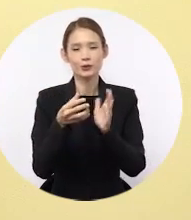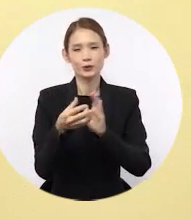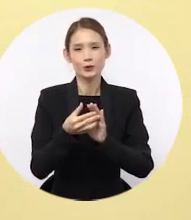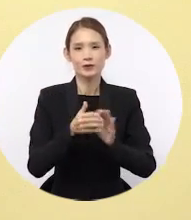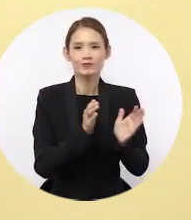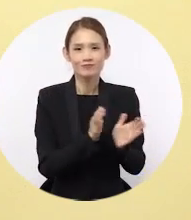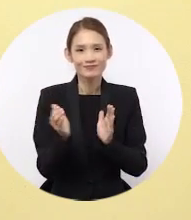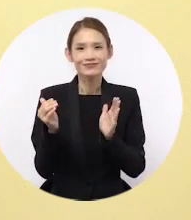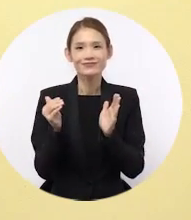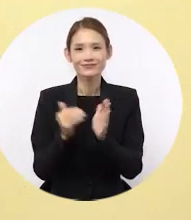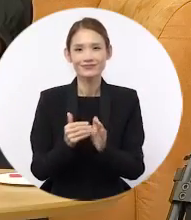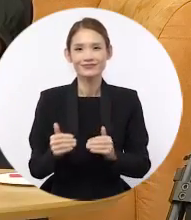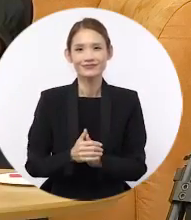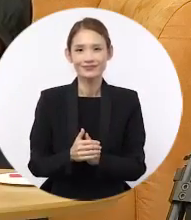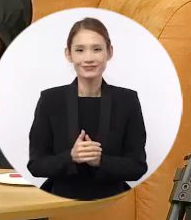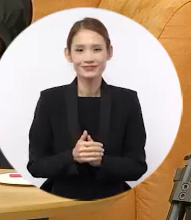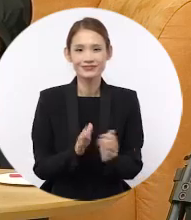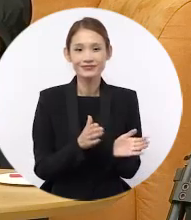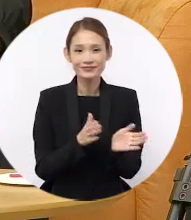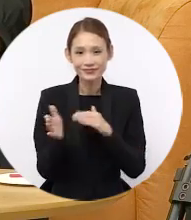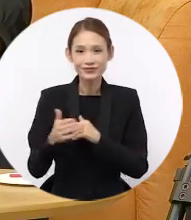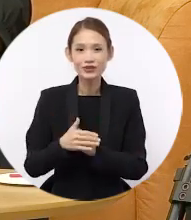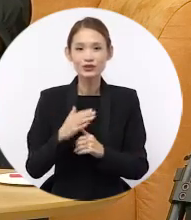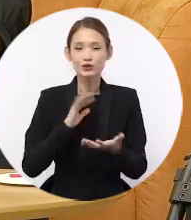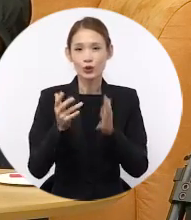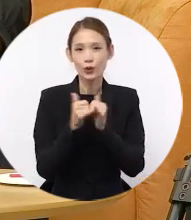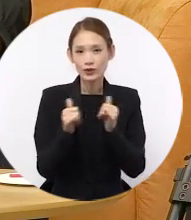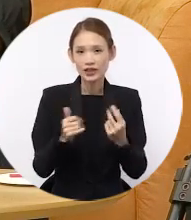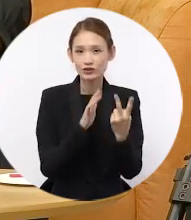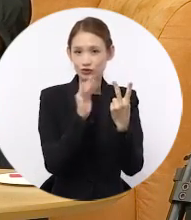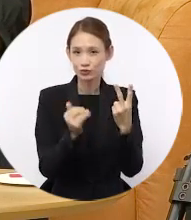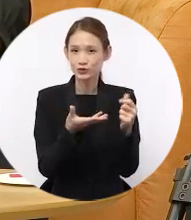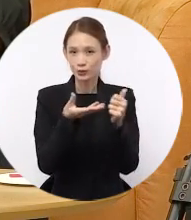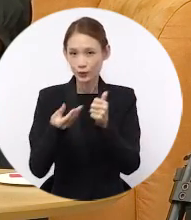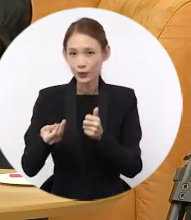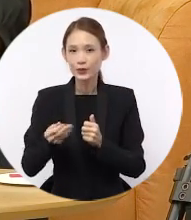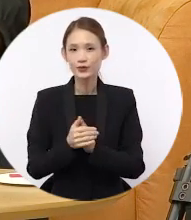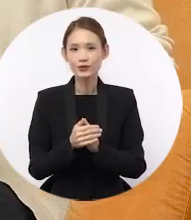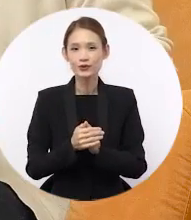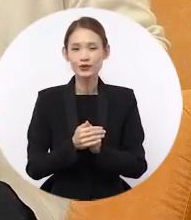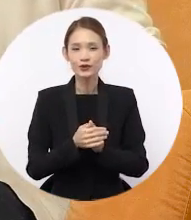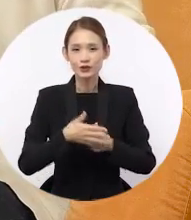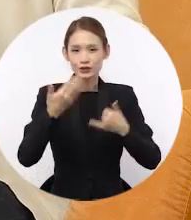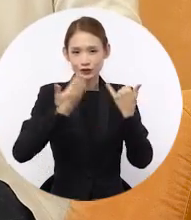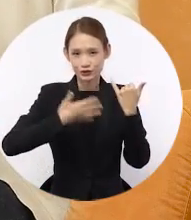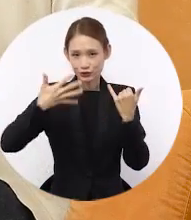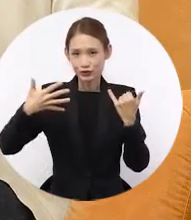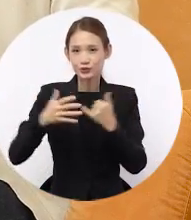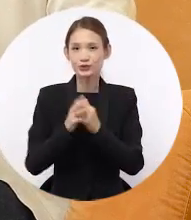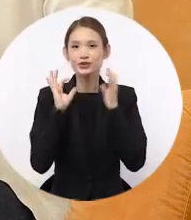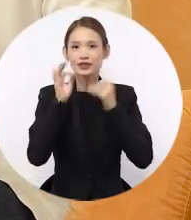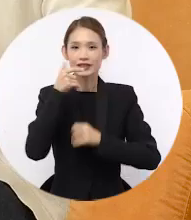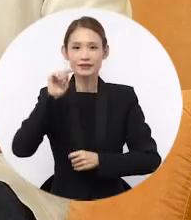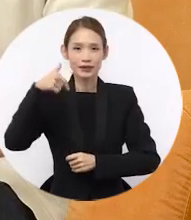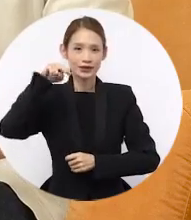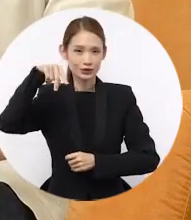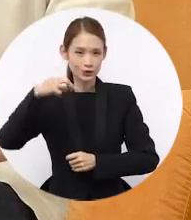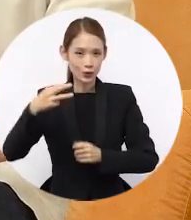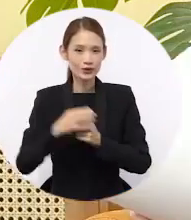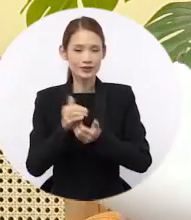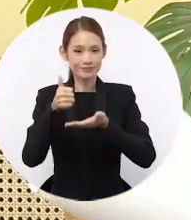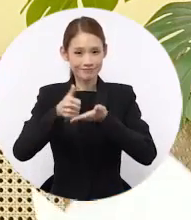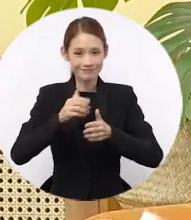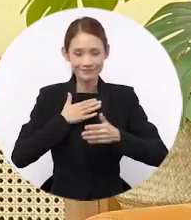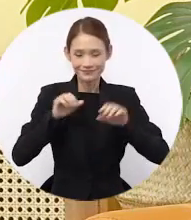맞춰서 밸런스를 준비해봤습니다. 자, 그럼 먼저 저희 토론자 두 분을 모셔보도록 할게요. 유튜브 원샷 한솔의 김한솔님